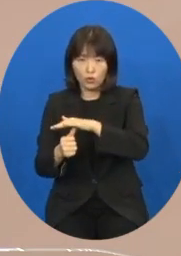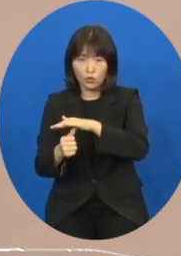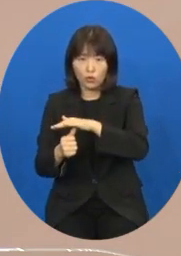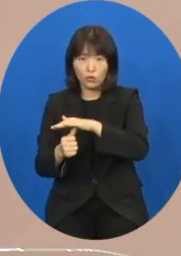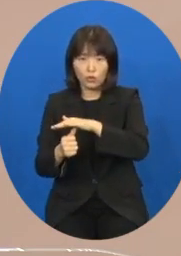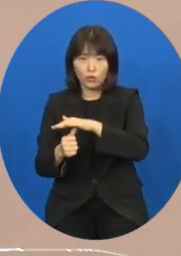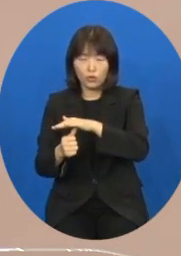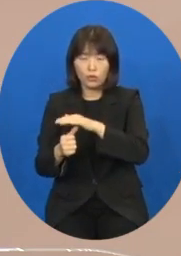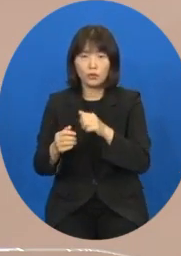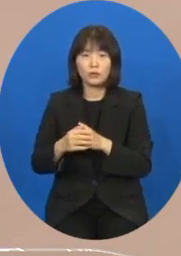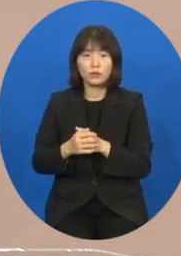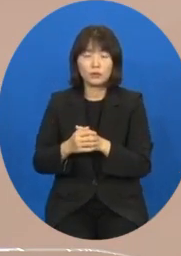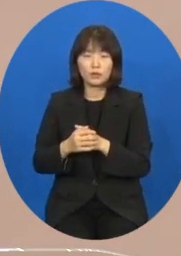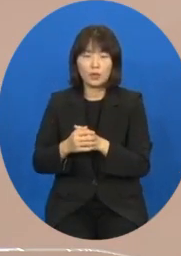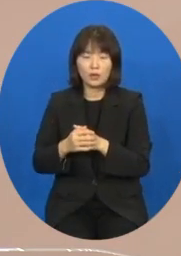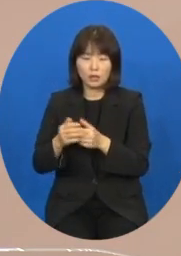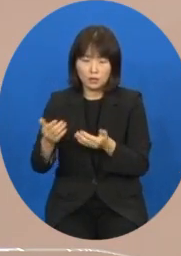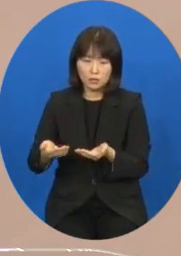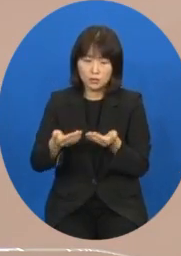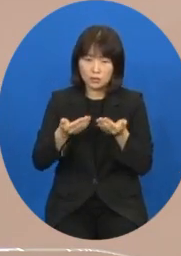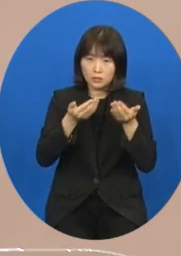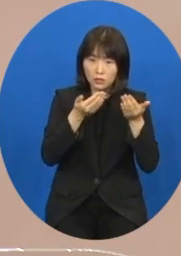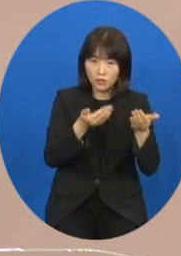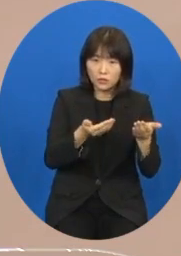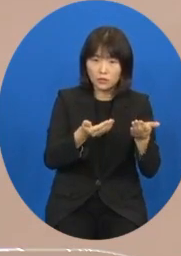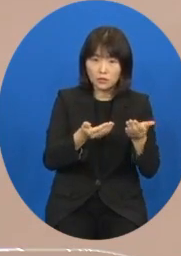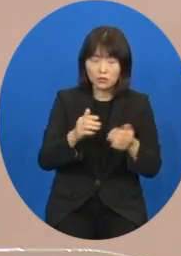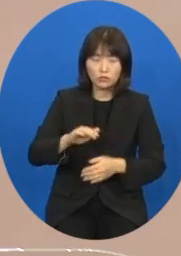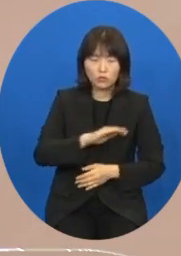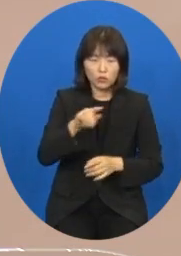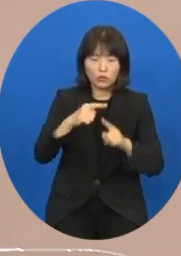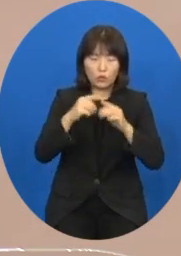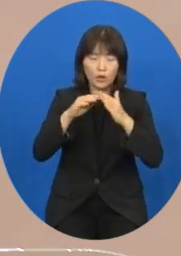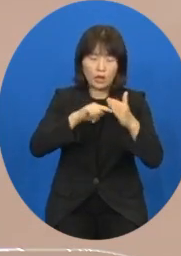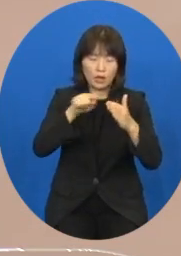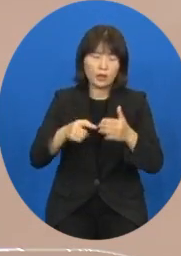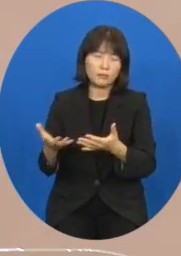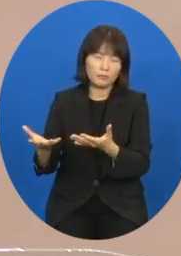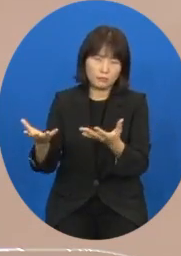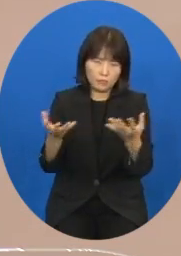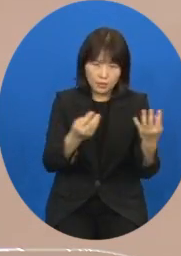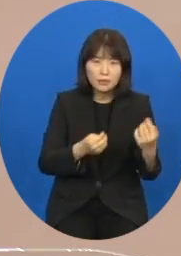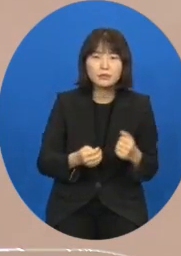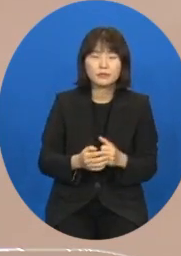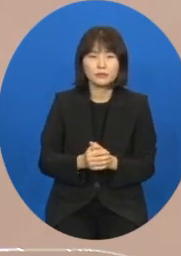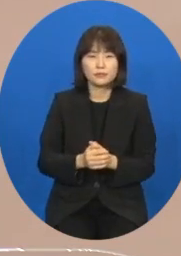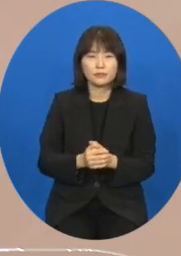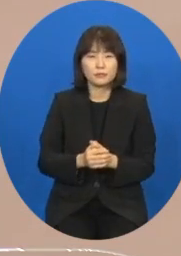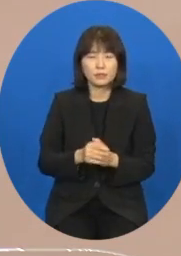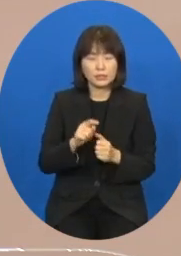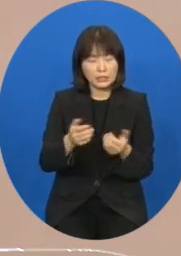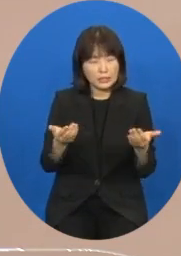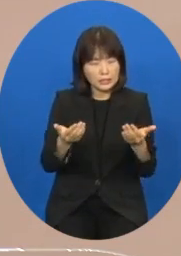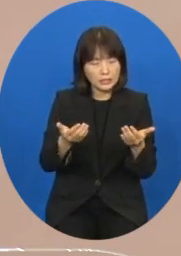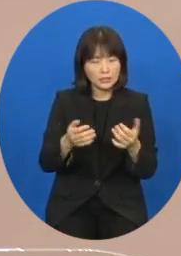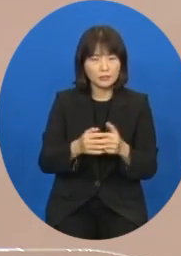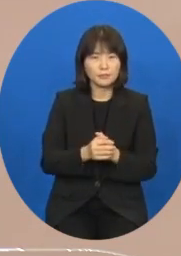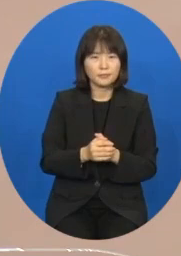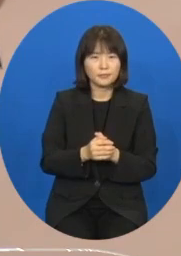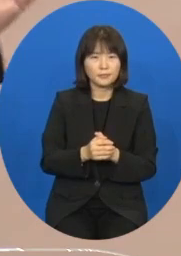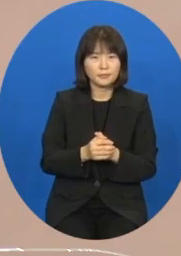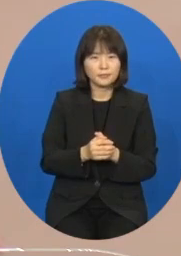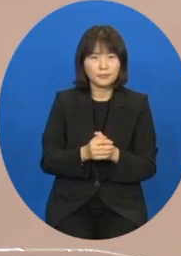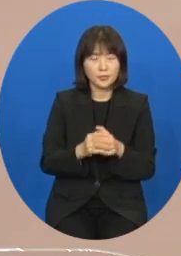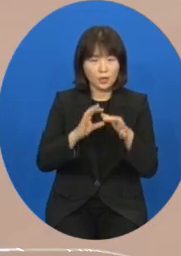드리는 것 같은 헌신이 우리 교회 안에 많았습니다. 그랬던 일들이 다 쌓여서 지금